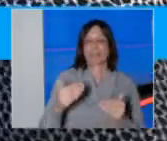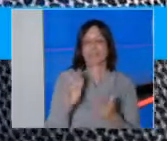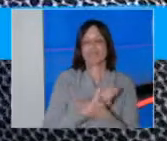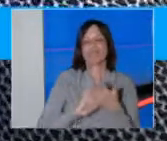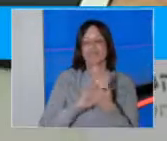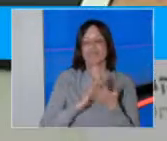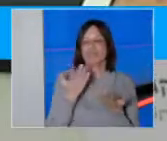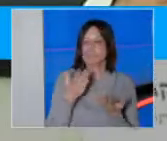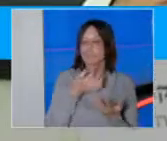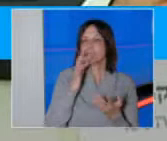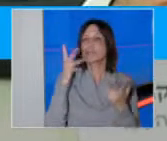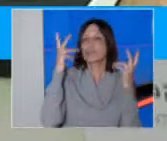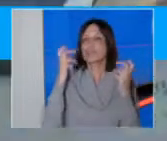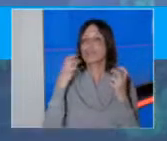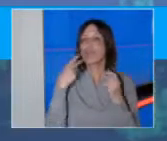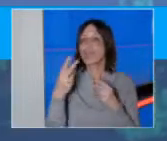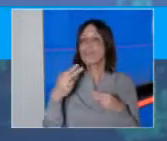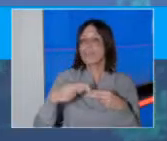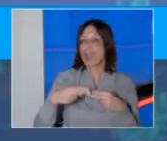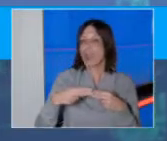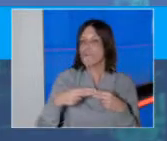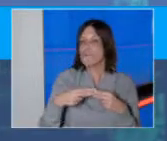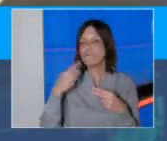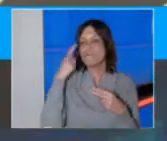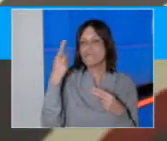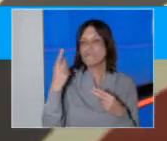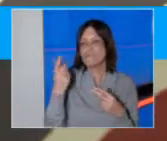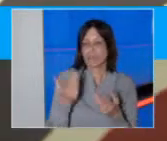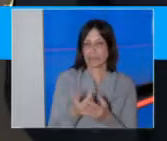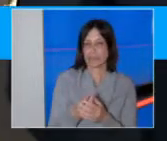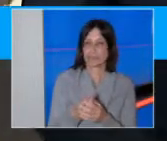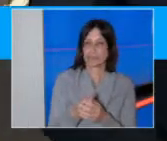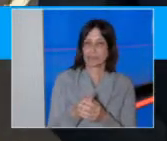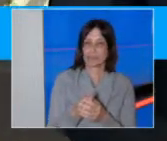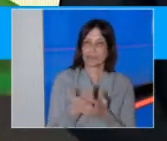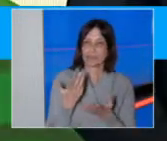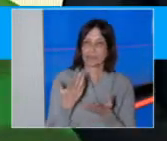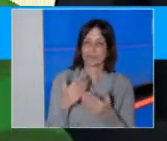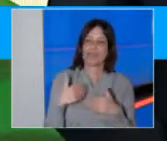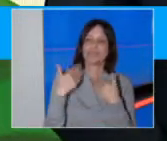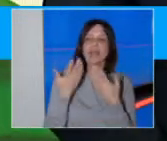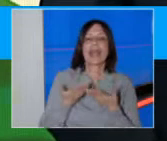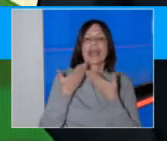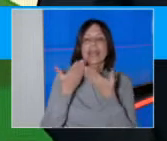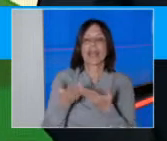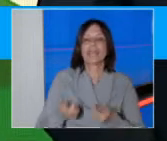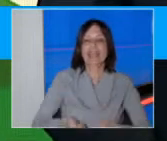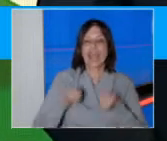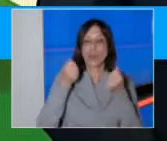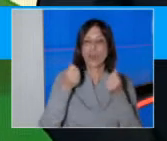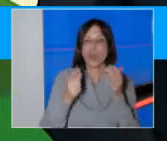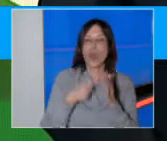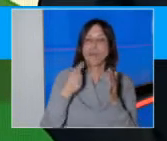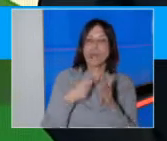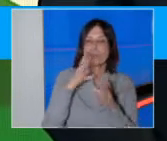תגידי לי, מה אנחנו צפויים לראות בקרוב להערכתך? העניין הזה של, איך נאמר, להקריב את החינוך בכל פעם שמדברים